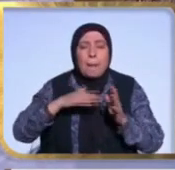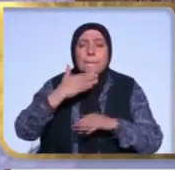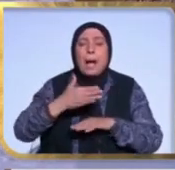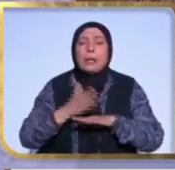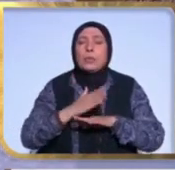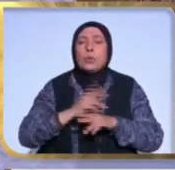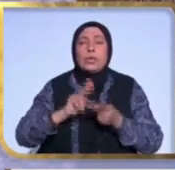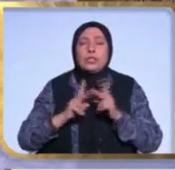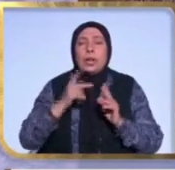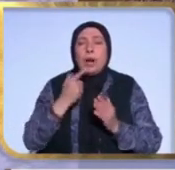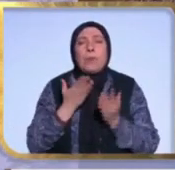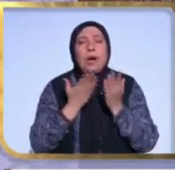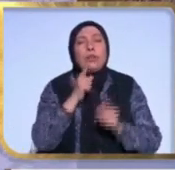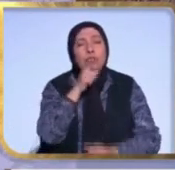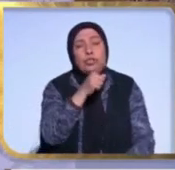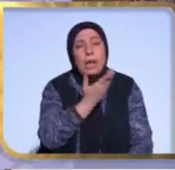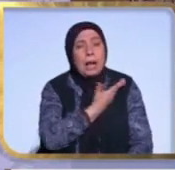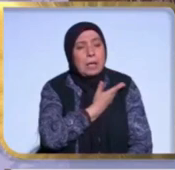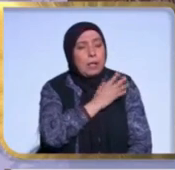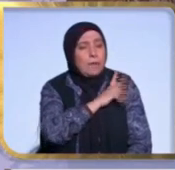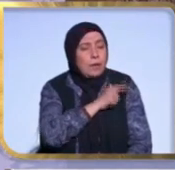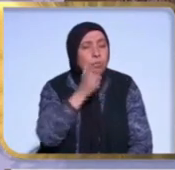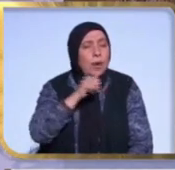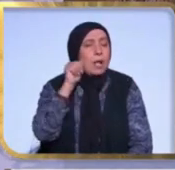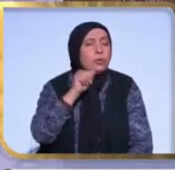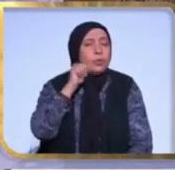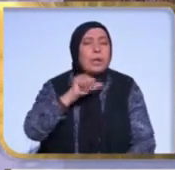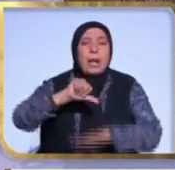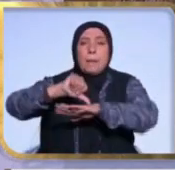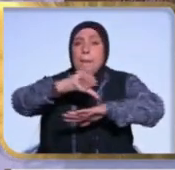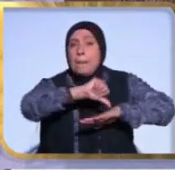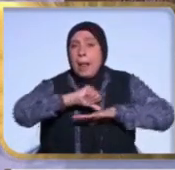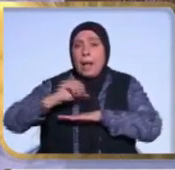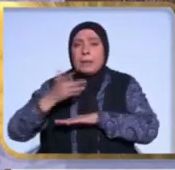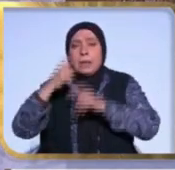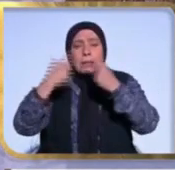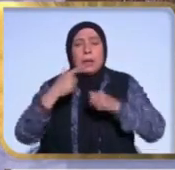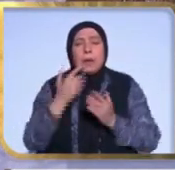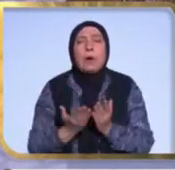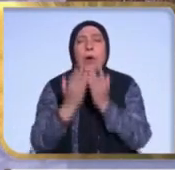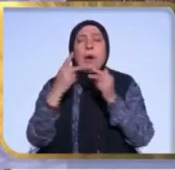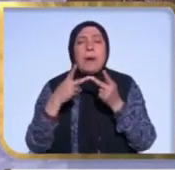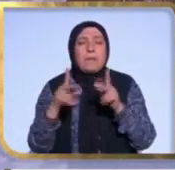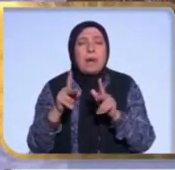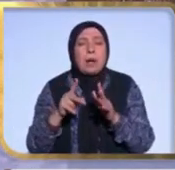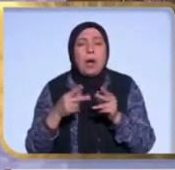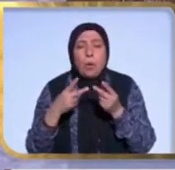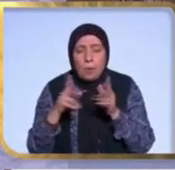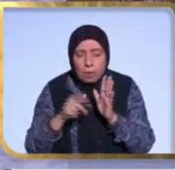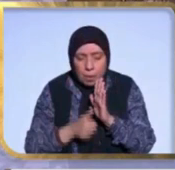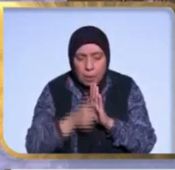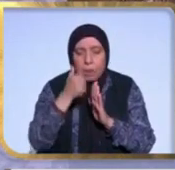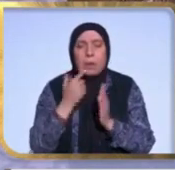لغزة وفلسطين والسودان وسائر بلادنا فرجا ومخرجا. اللهم اجعل لنا